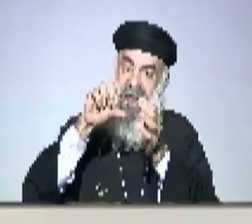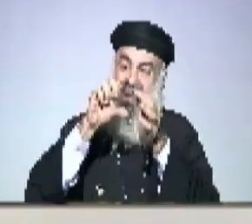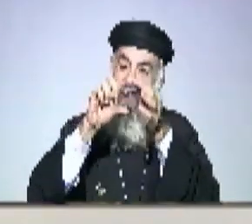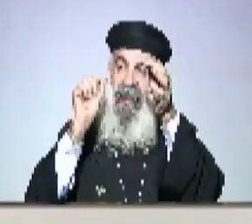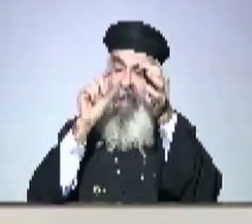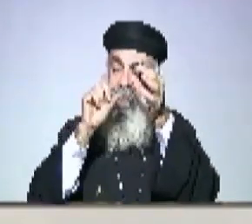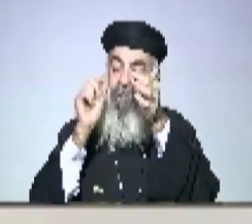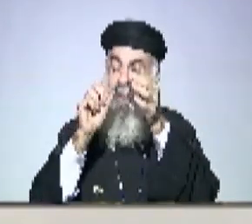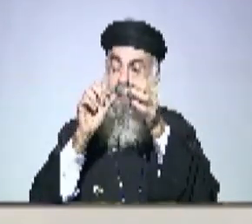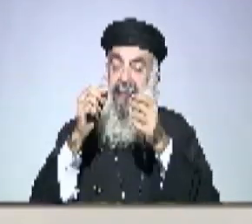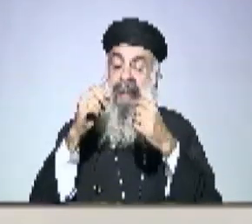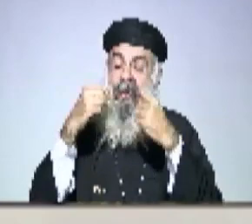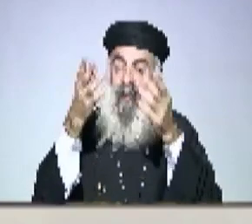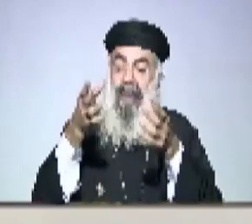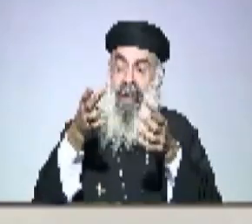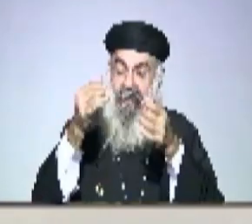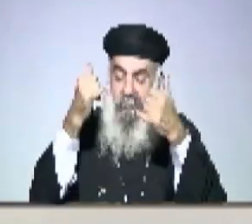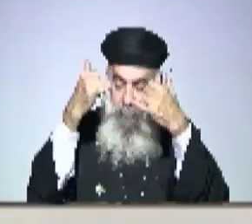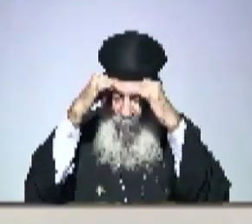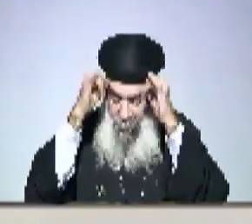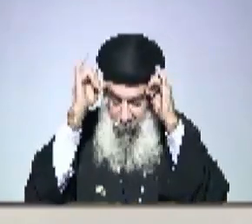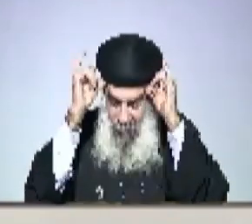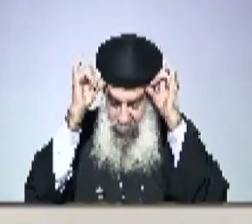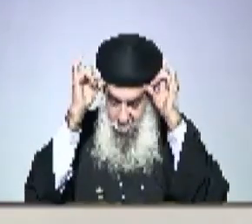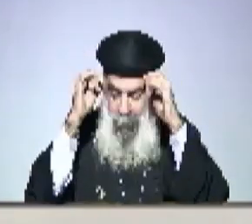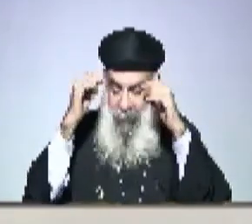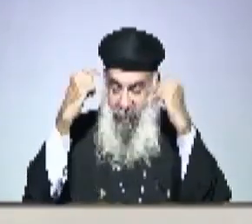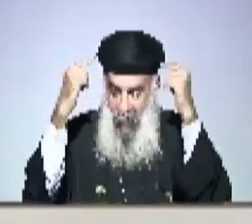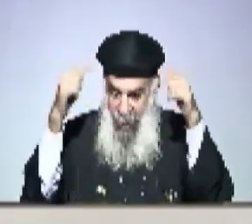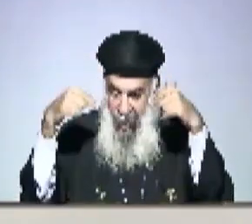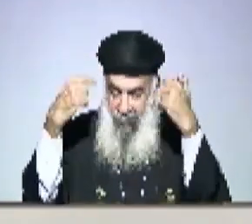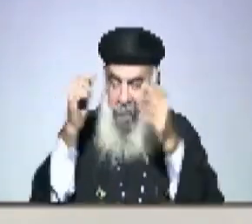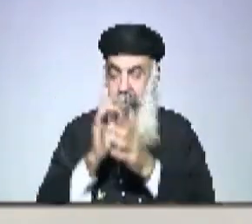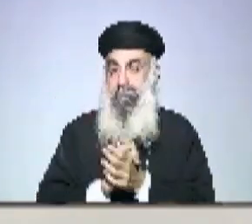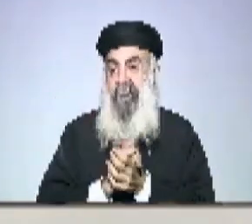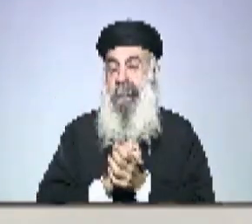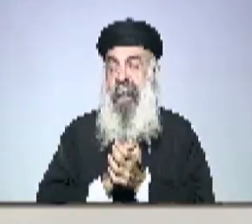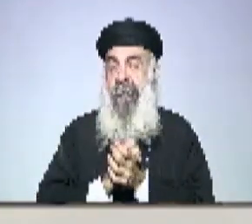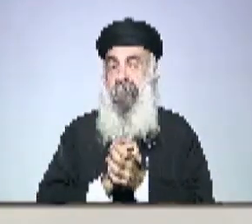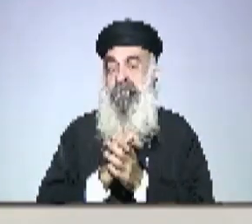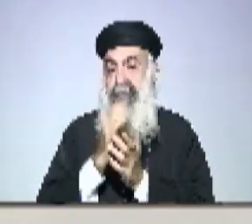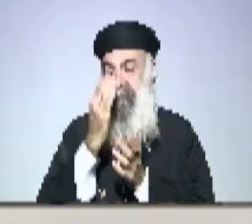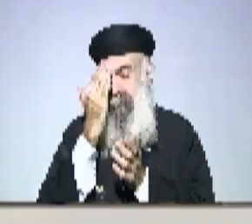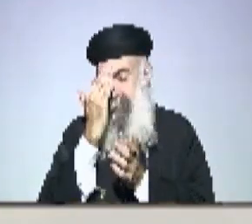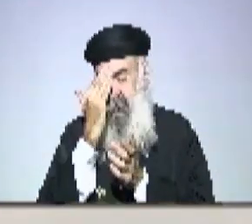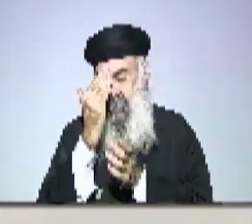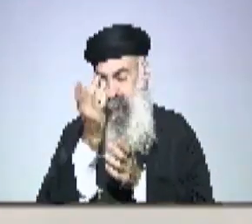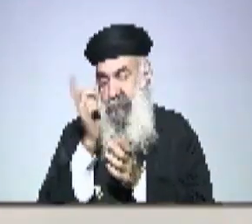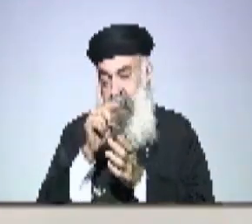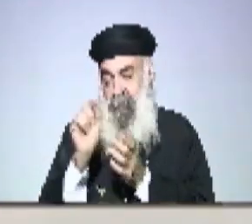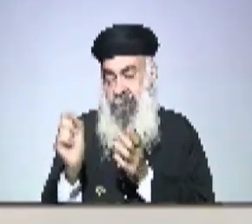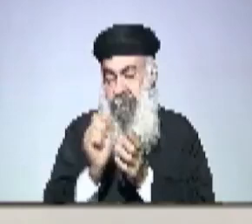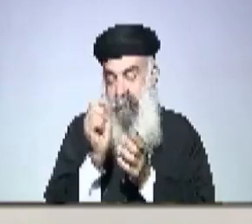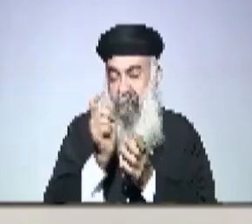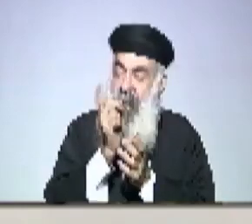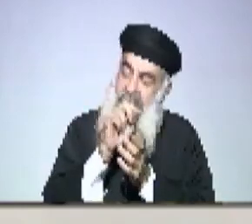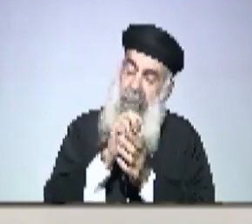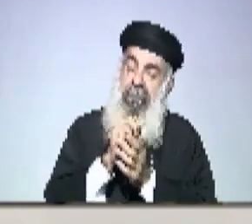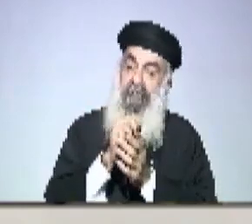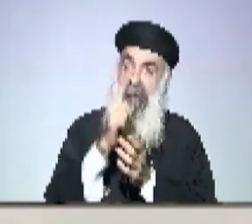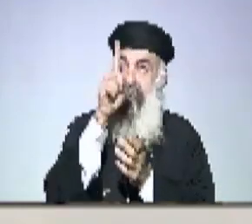بقرك واناث غنمك ربنا يبارك وفي تثنيه 16 يقول لان الرب